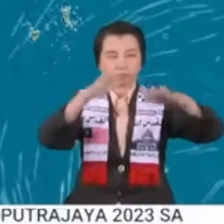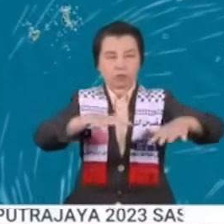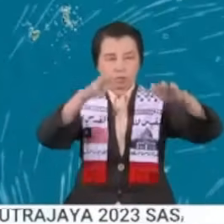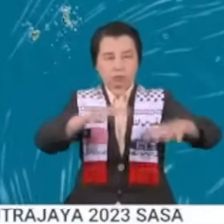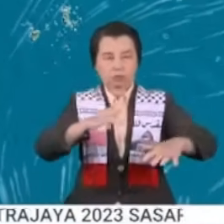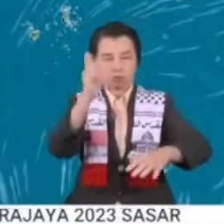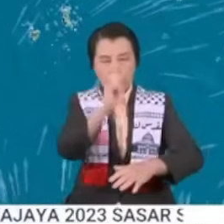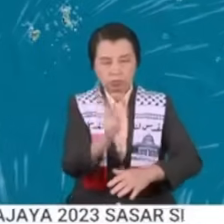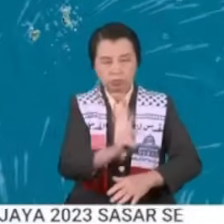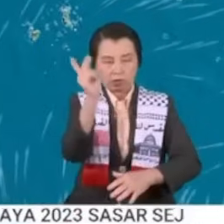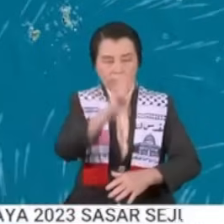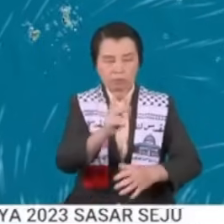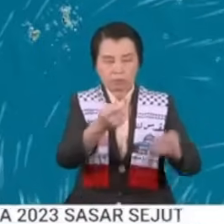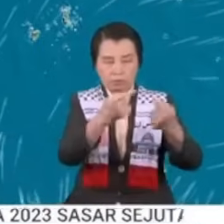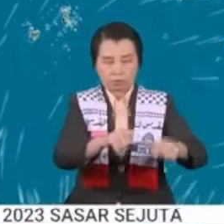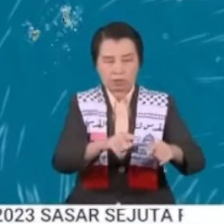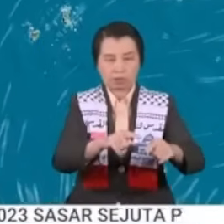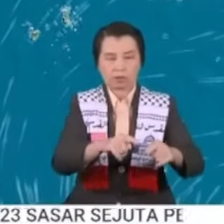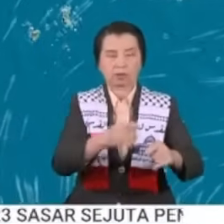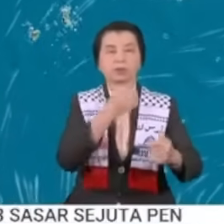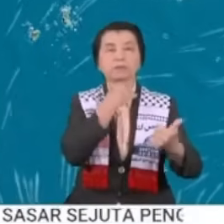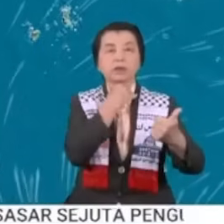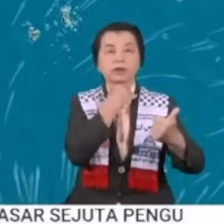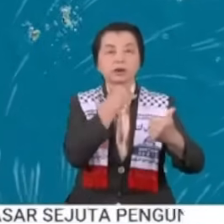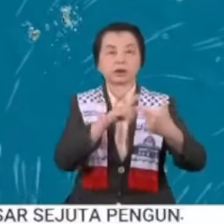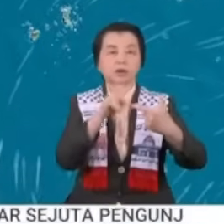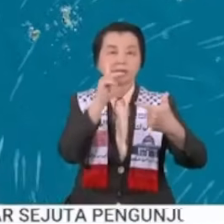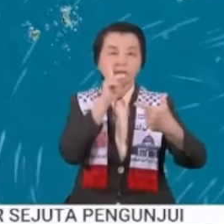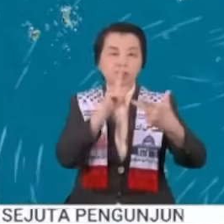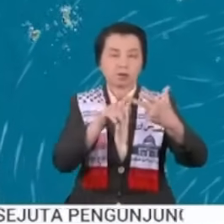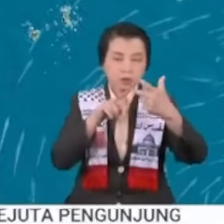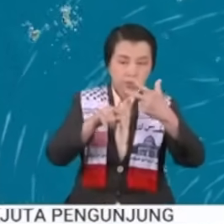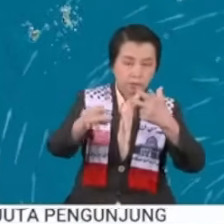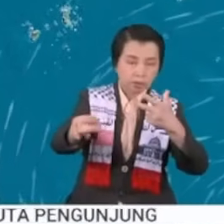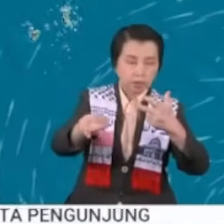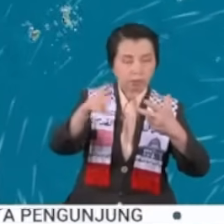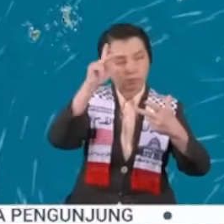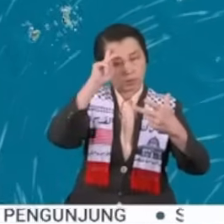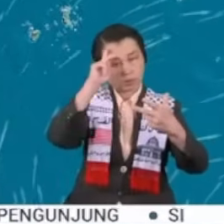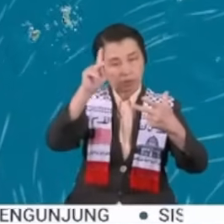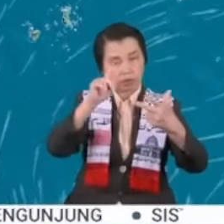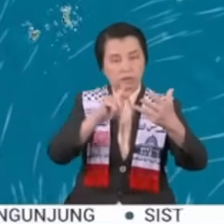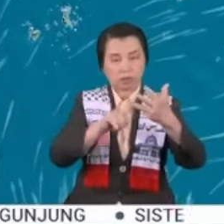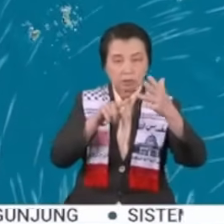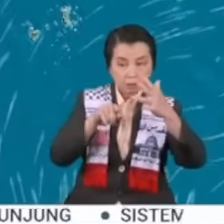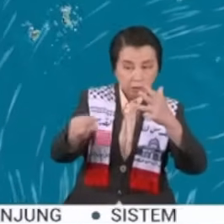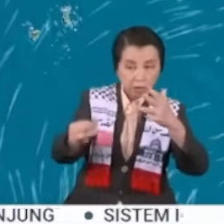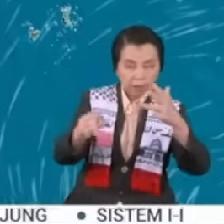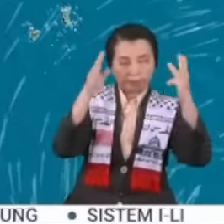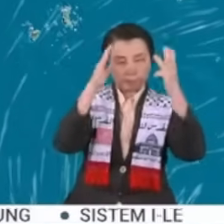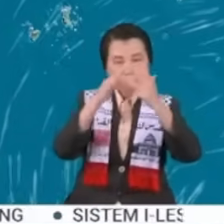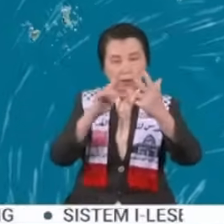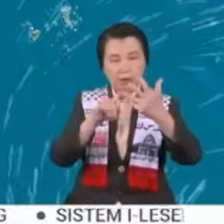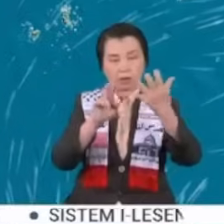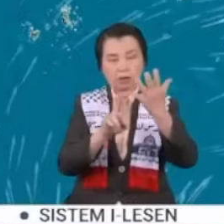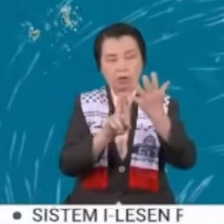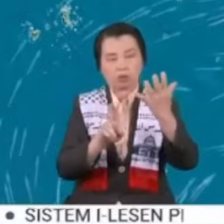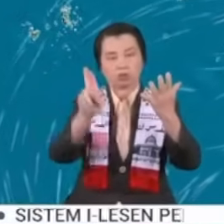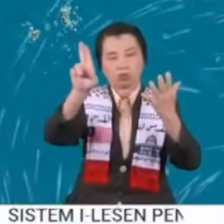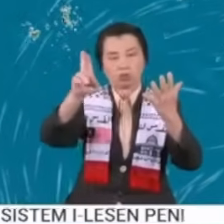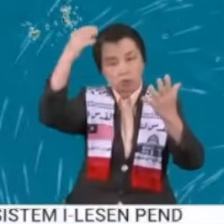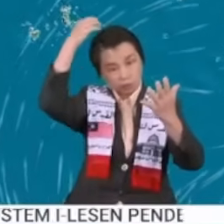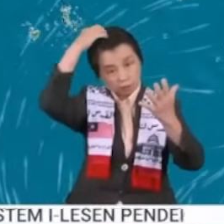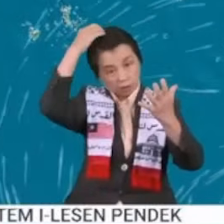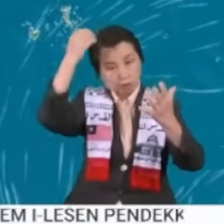berserta ribu peti yang sedang berlaku di sekitan Negeri perak Kedah pedalaman Negeri Kelantan pedalaman Pahang dan juga Utara Negeri Selangor